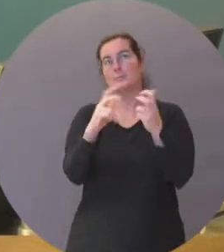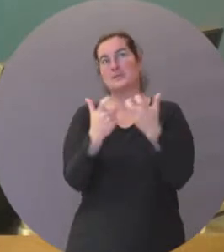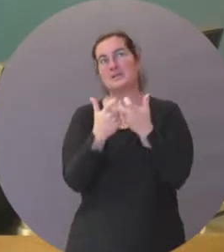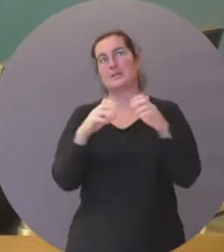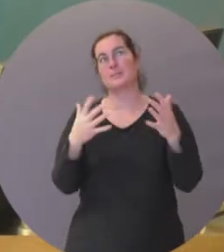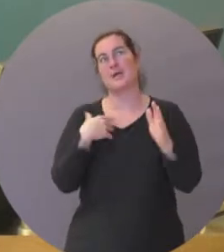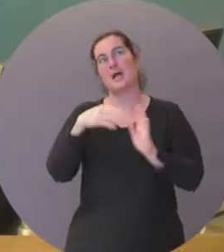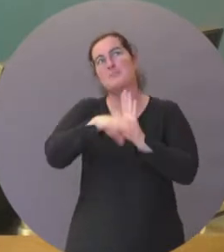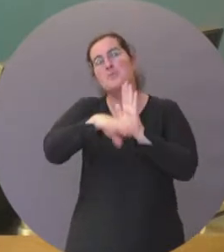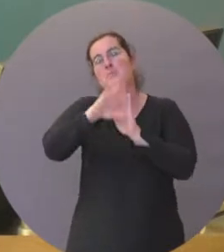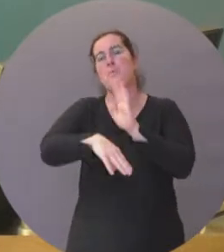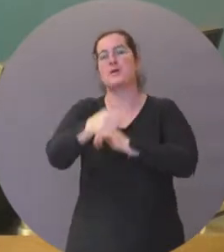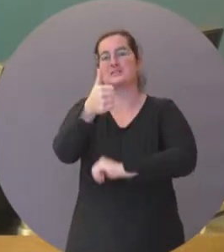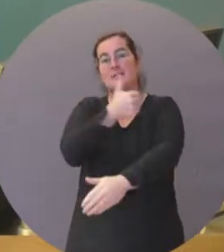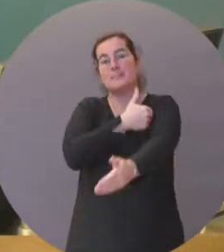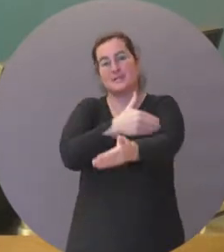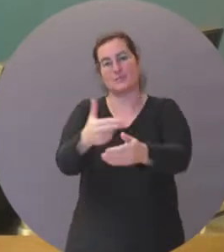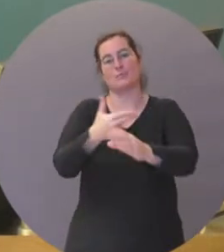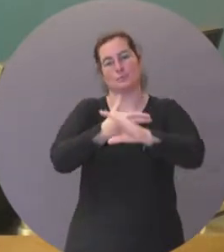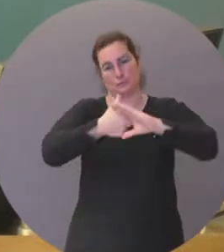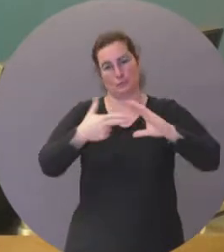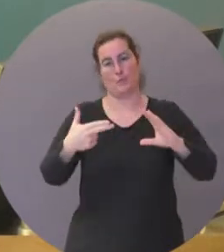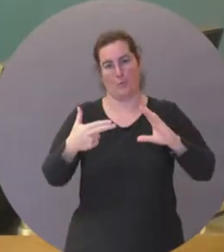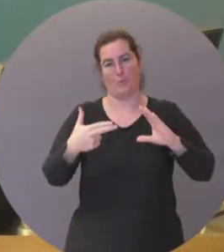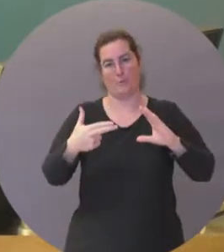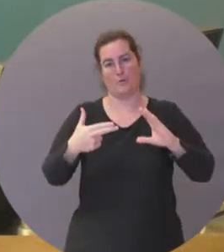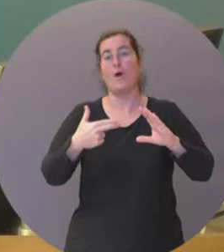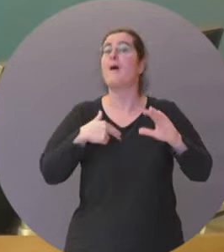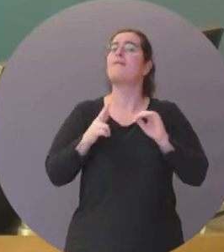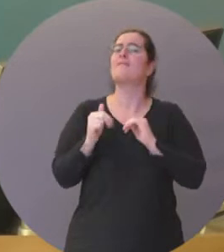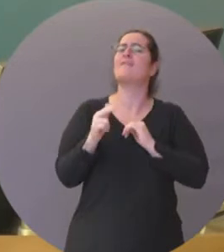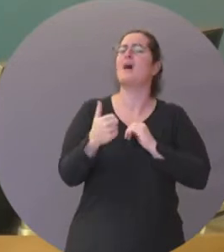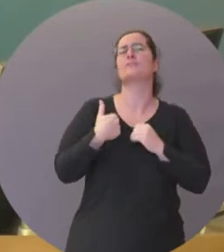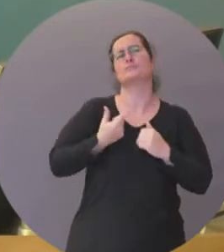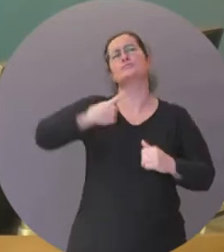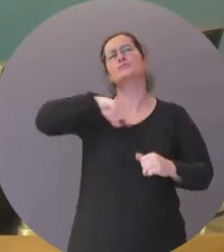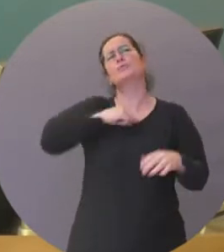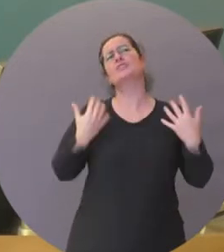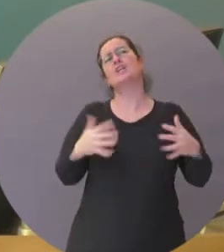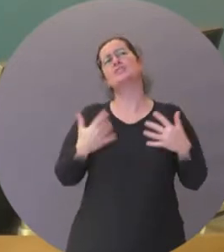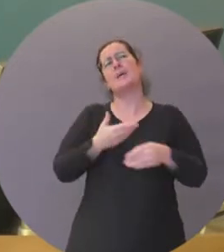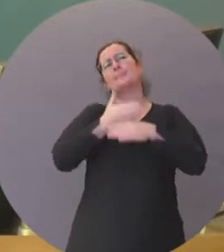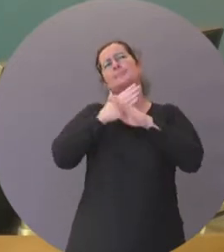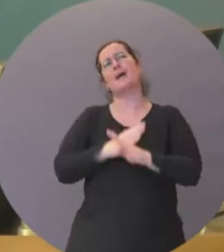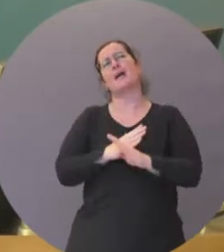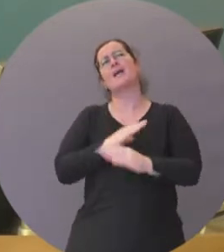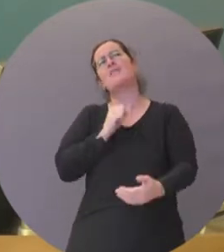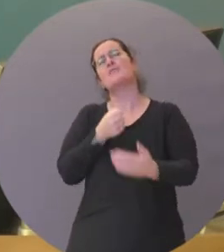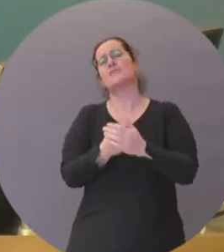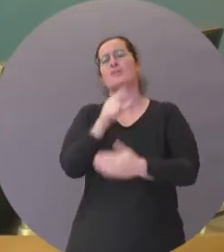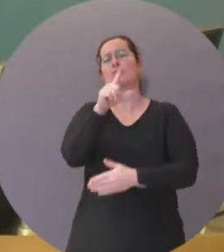million d'euros que nous avions prévu d'engager dès la fin de 2024